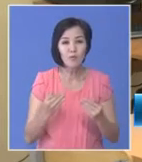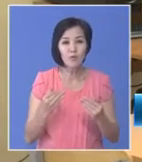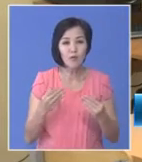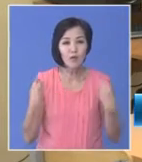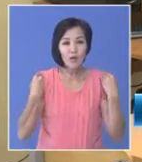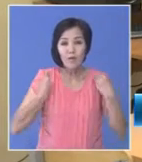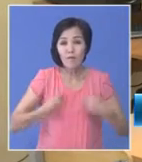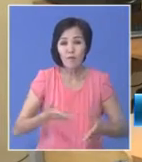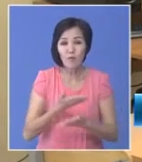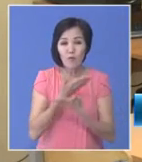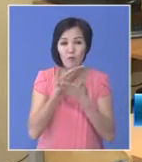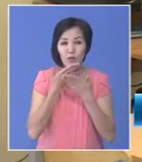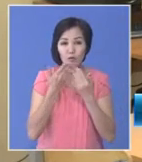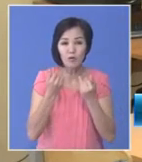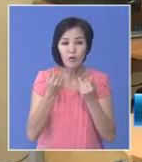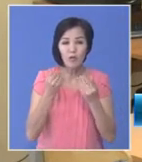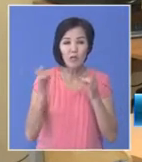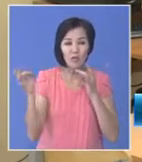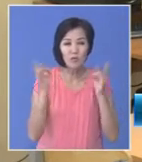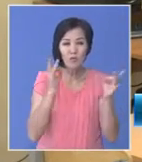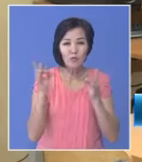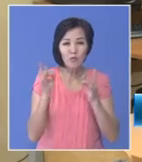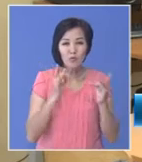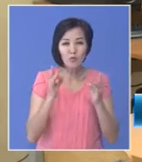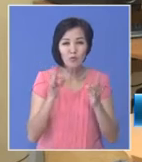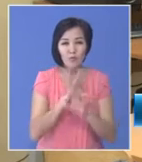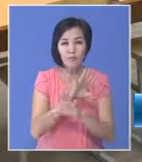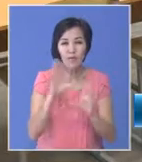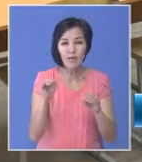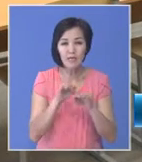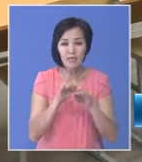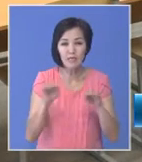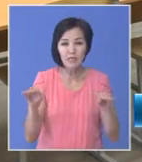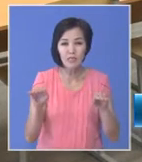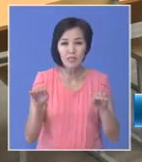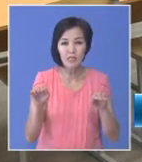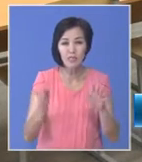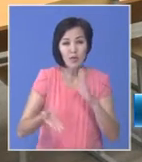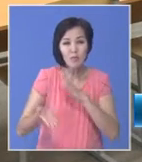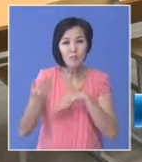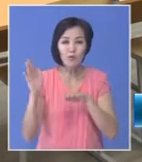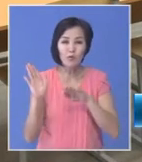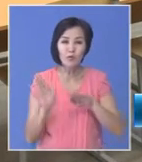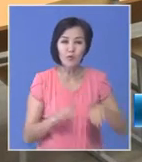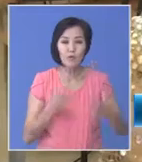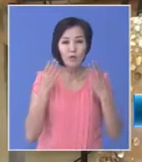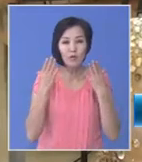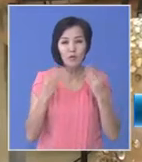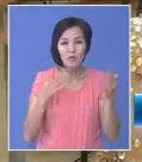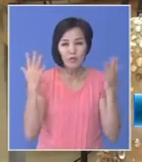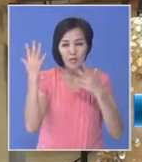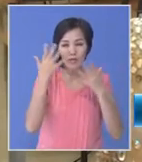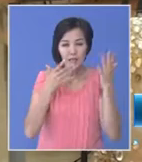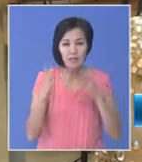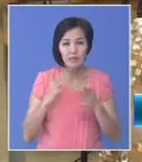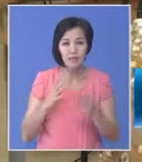формасы жоқ. Әдетте у-шу боп тұратын кабинет іші жым-жырт. Айша оралмасқа кеткен күндерді көз алдынан өткізді. Бұл менің